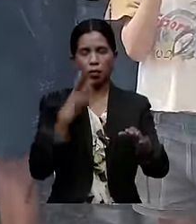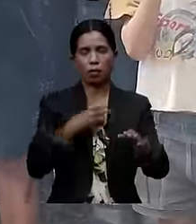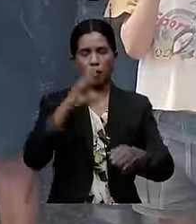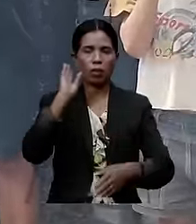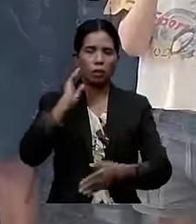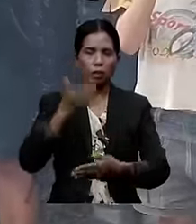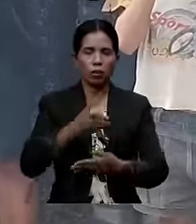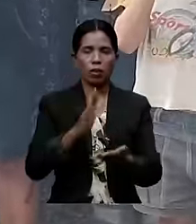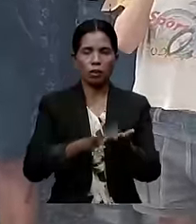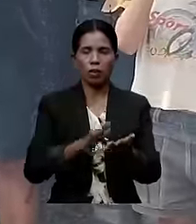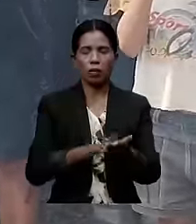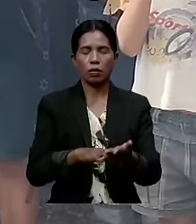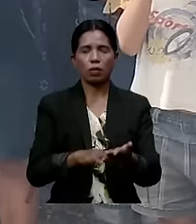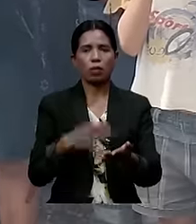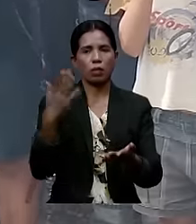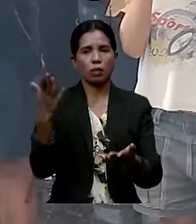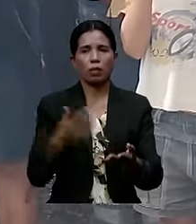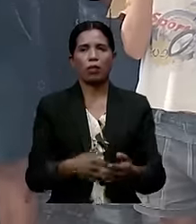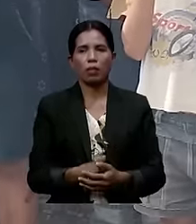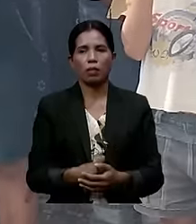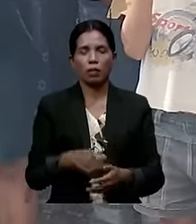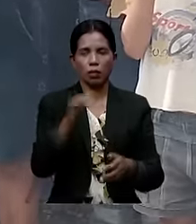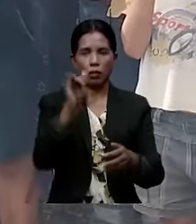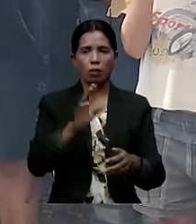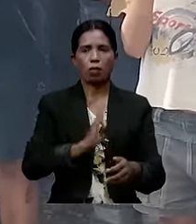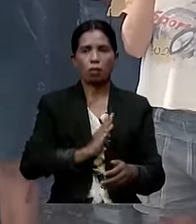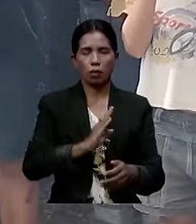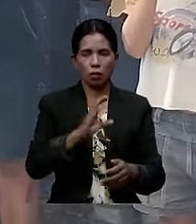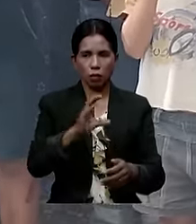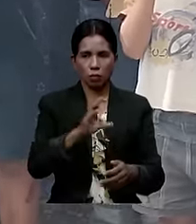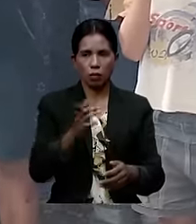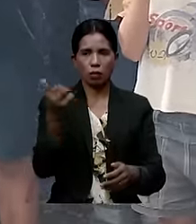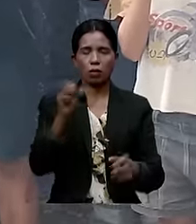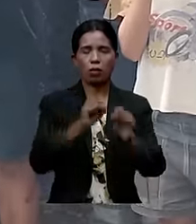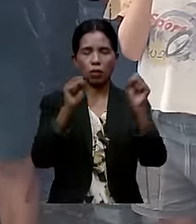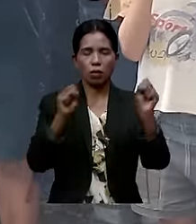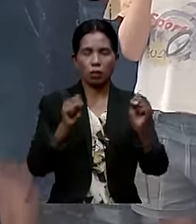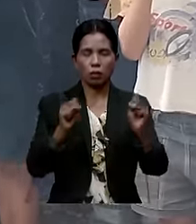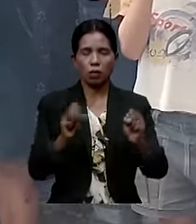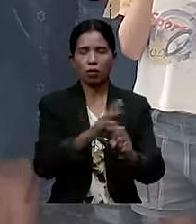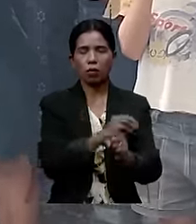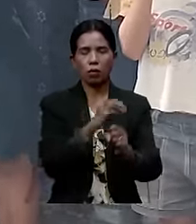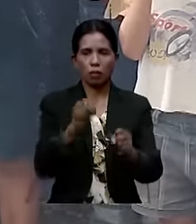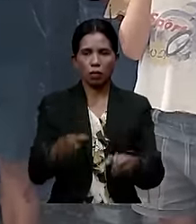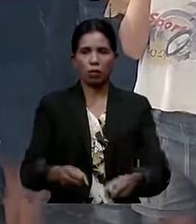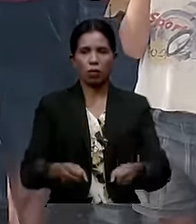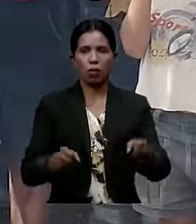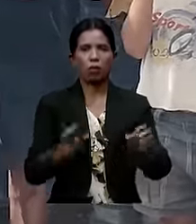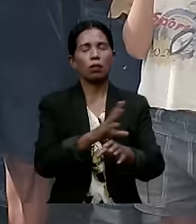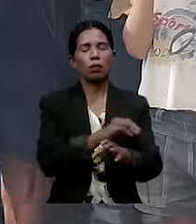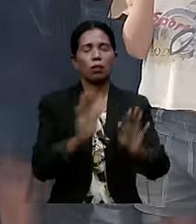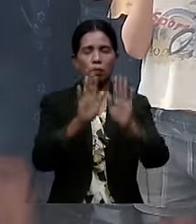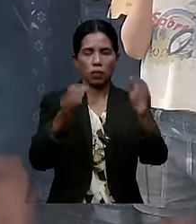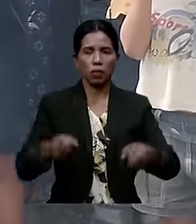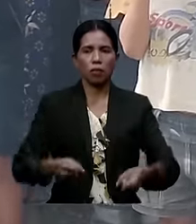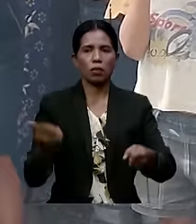maka iskola Iya be Hela iya be bakau Sira sabudu duduk gerobak no O domingo duduk gerobak